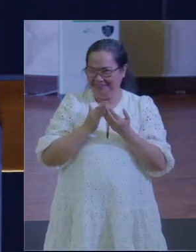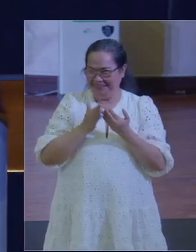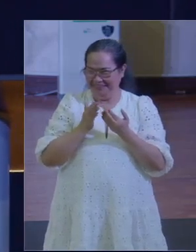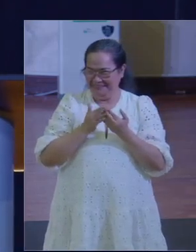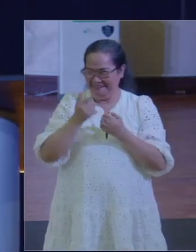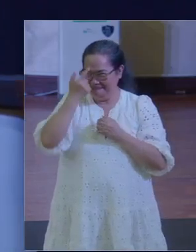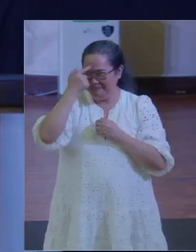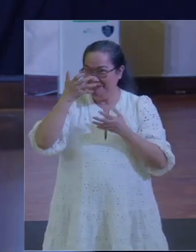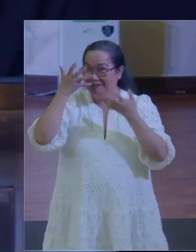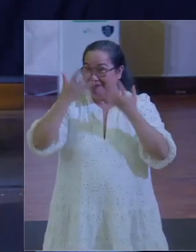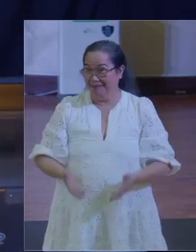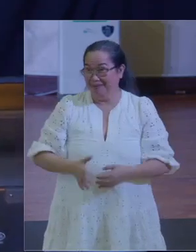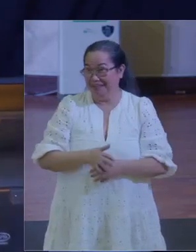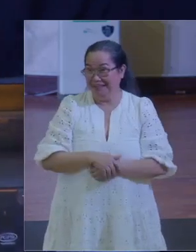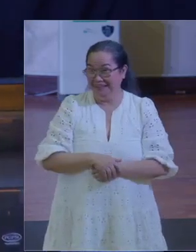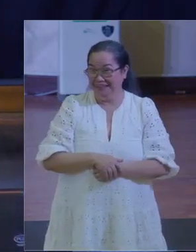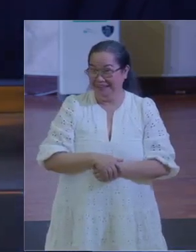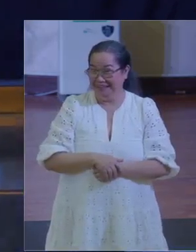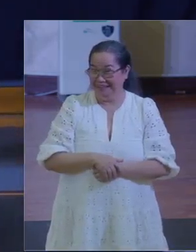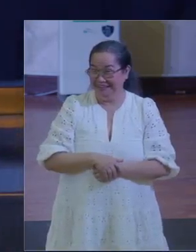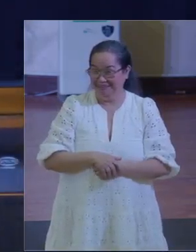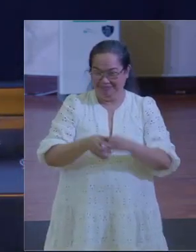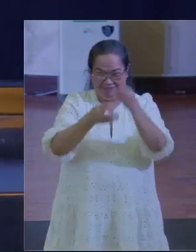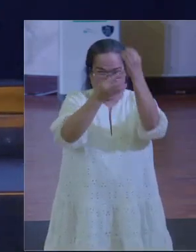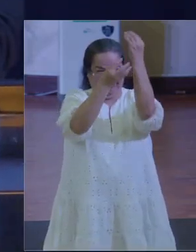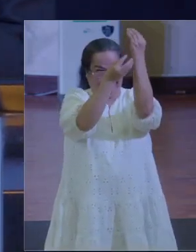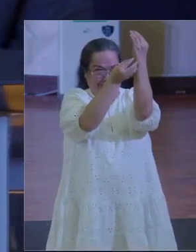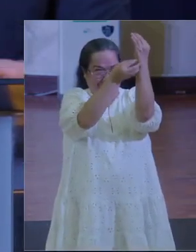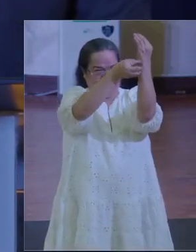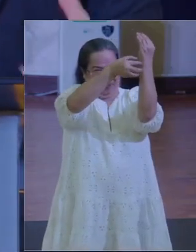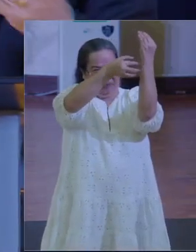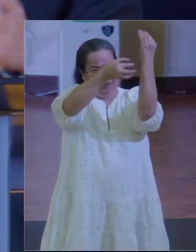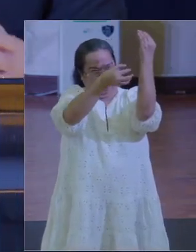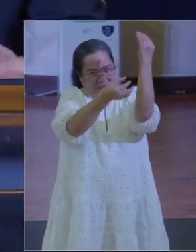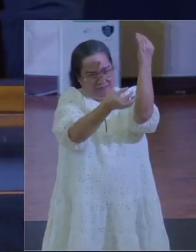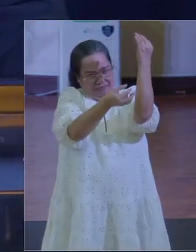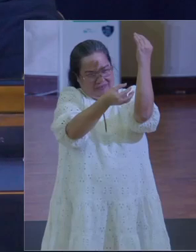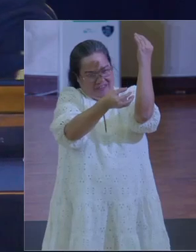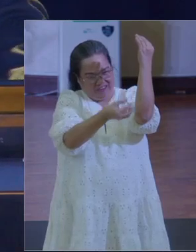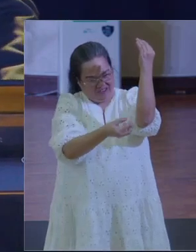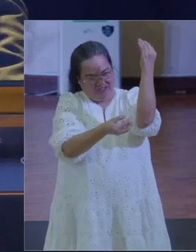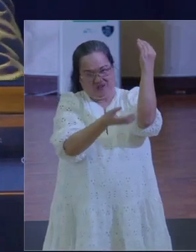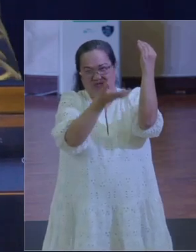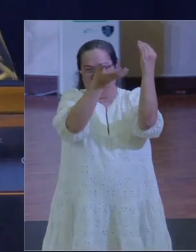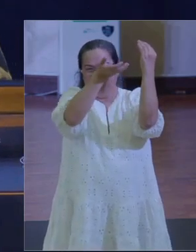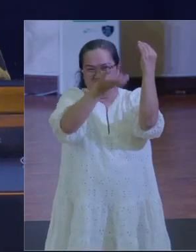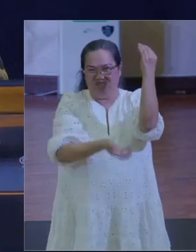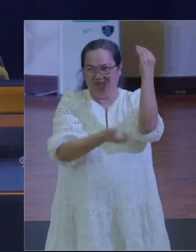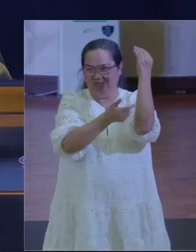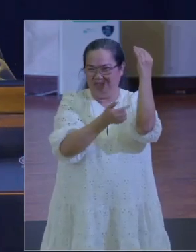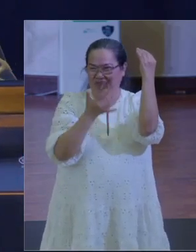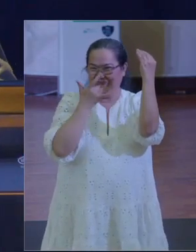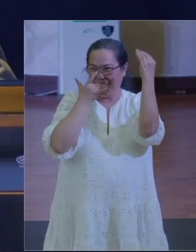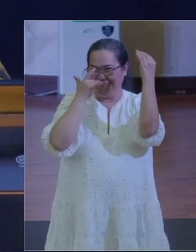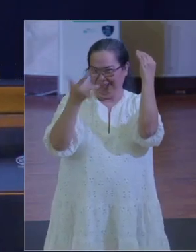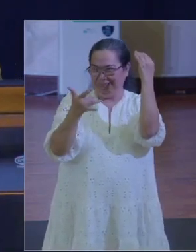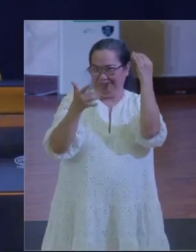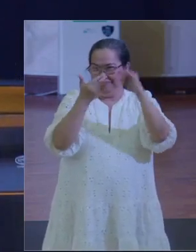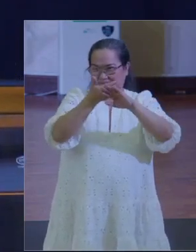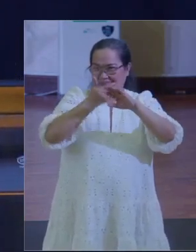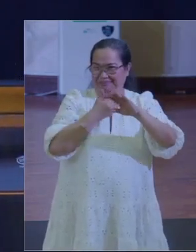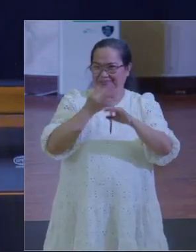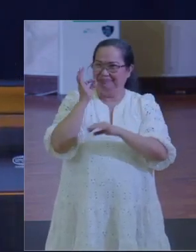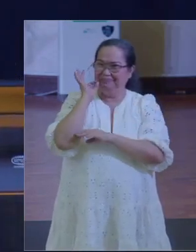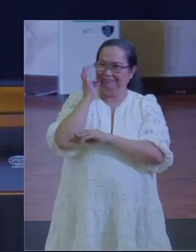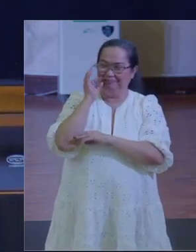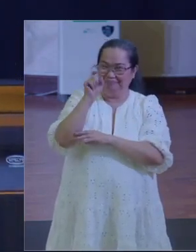Kasi pagkabigat-bigat nung bunga ng saging kasi yung stalk niya ang bigat-bigat. Tapos ang sarap po niya, bago siya mahinog,